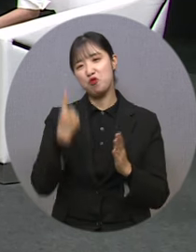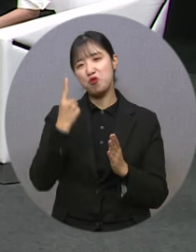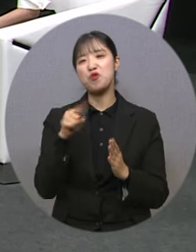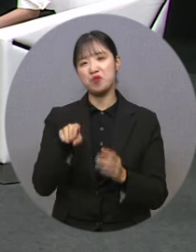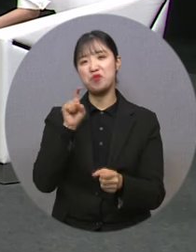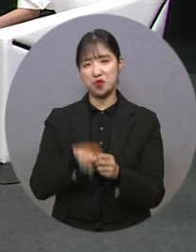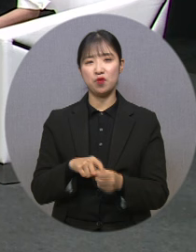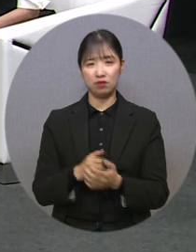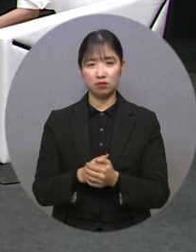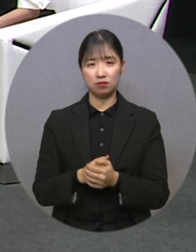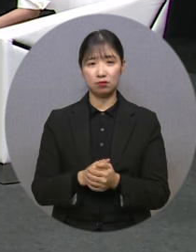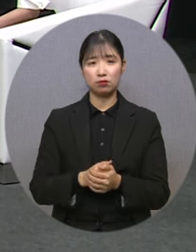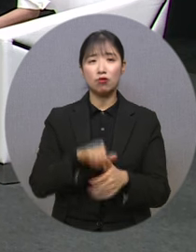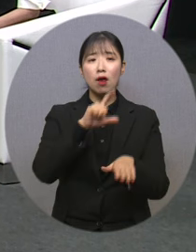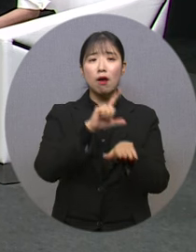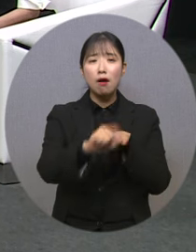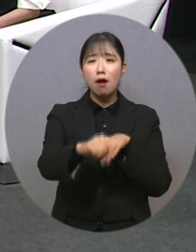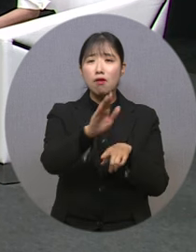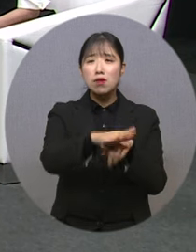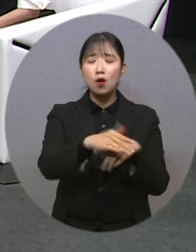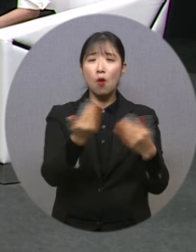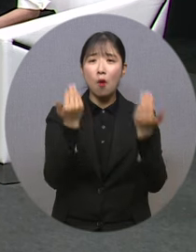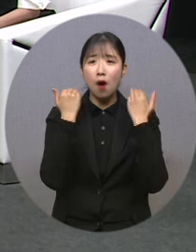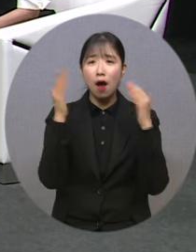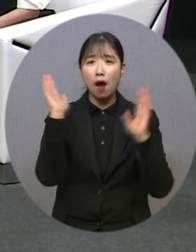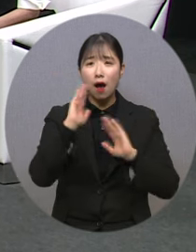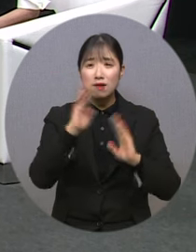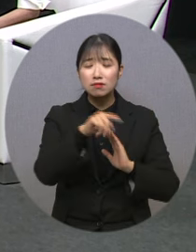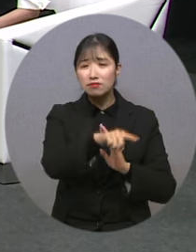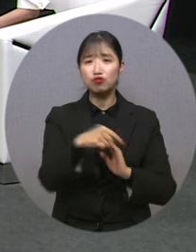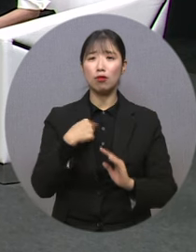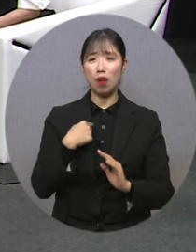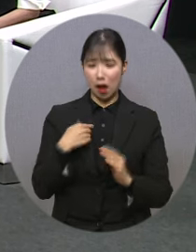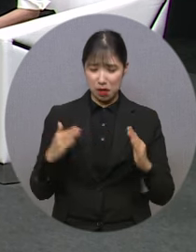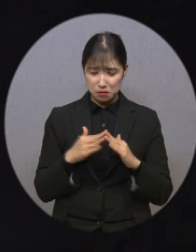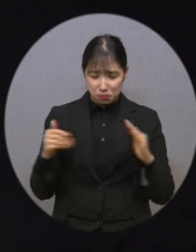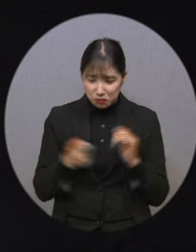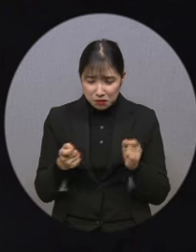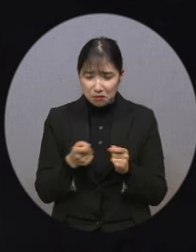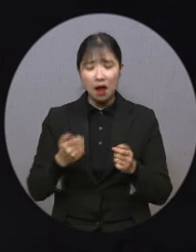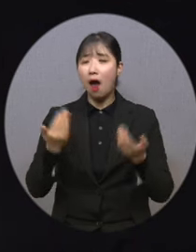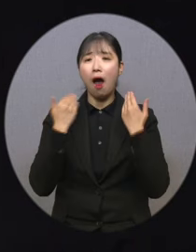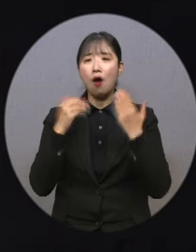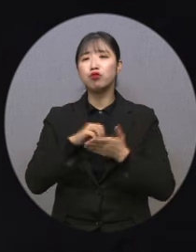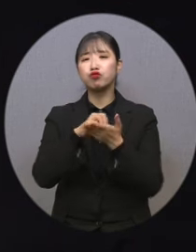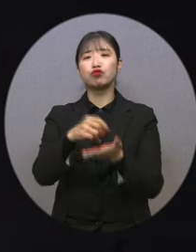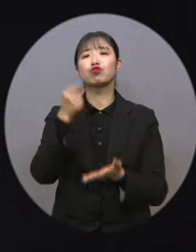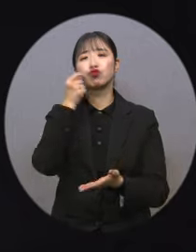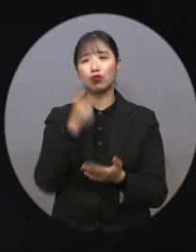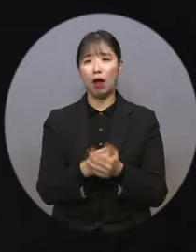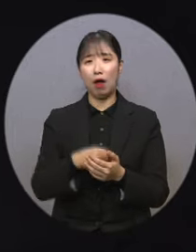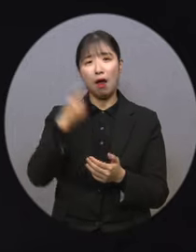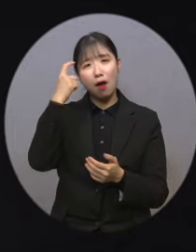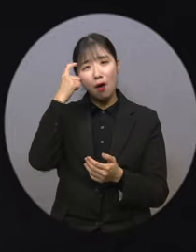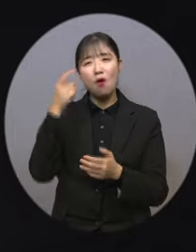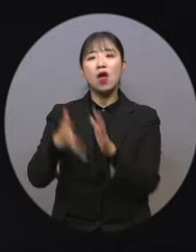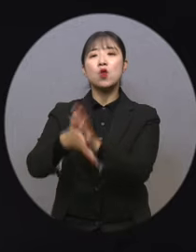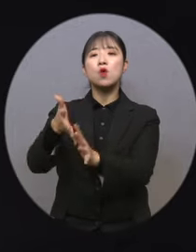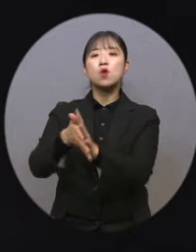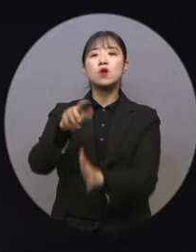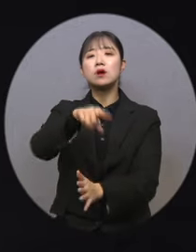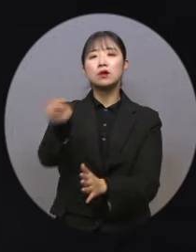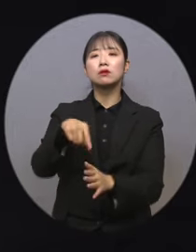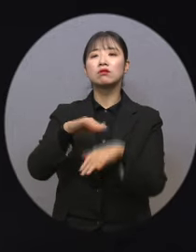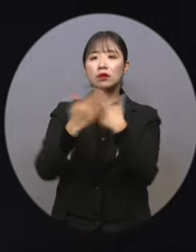10월에 있는 학생들은 자기 동네에서 학교를 못 가요 도회지 애들이 다 안 공부 잔을 해 들어갔어 내신을 빼서